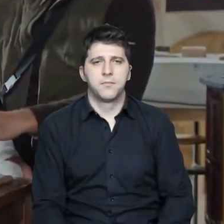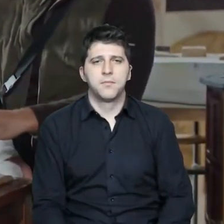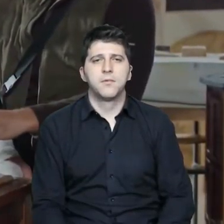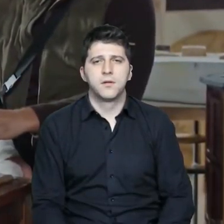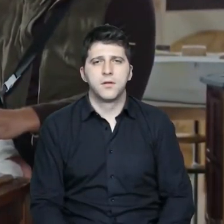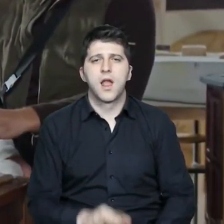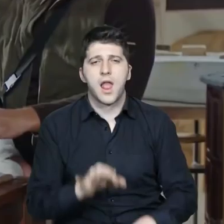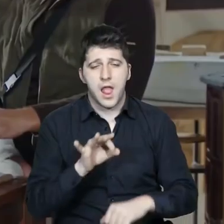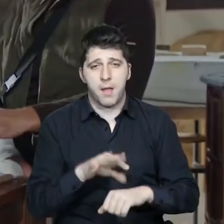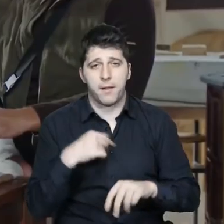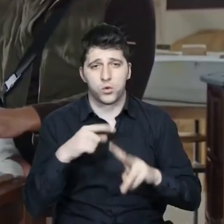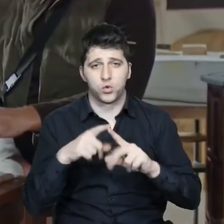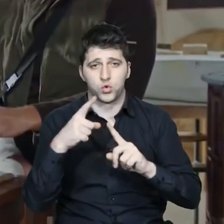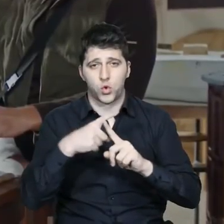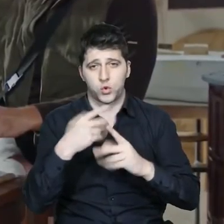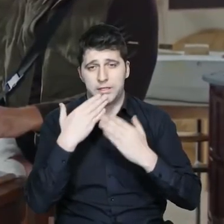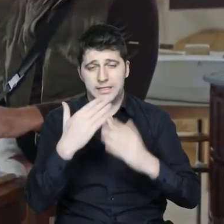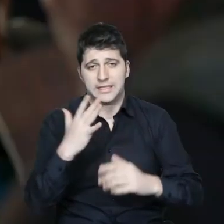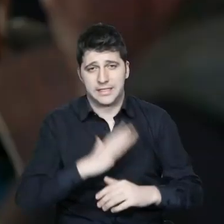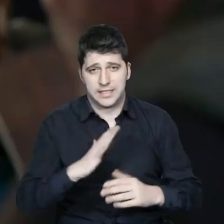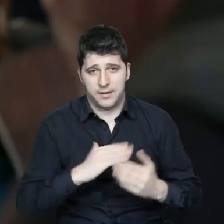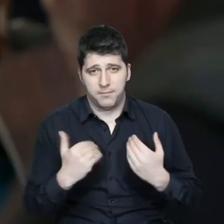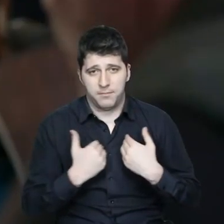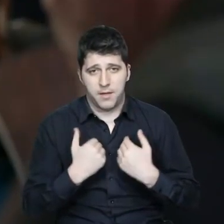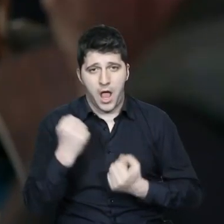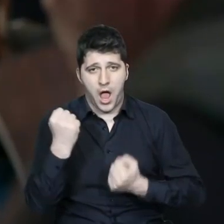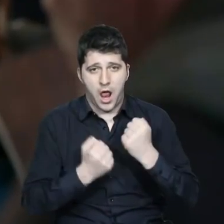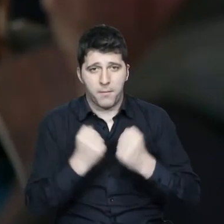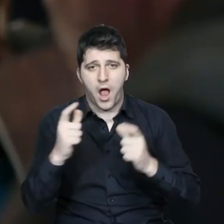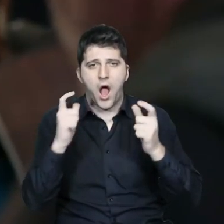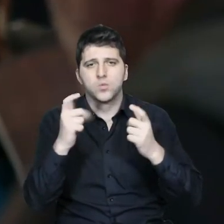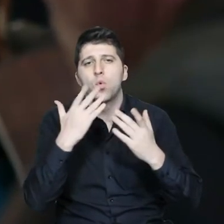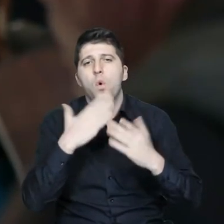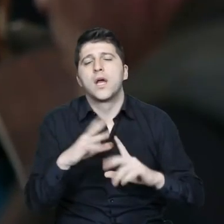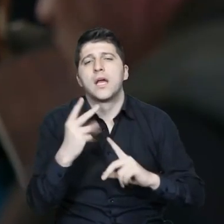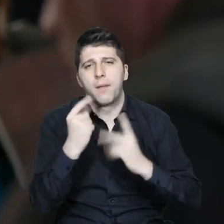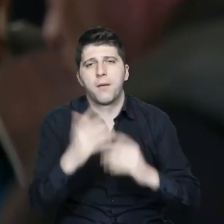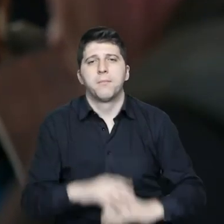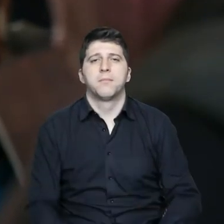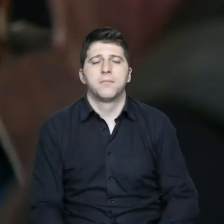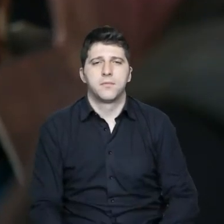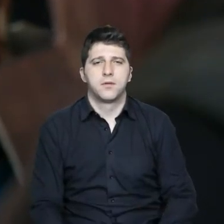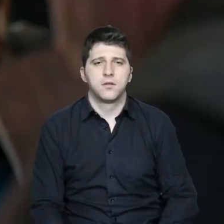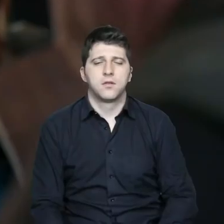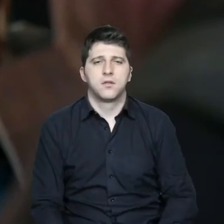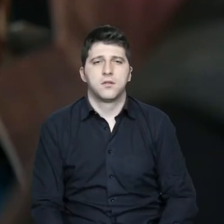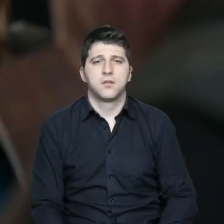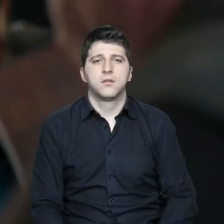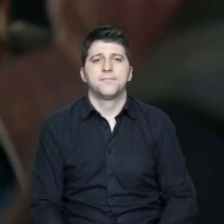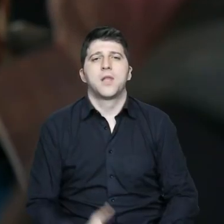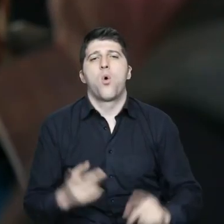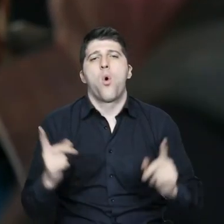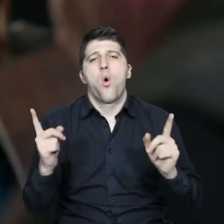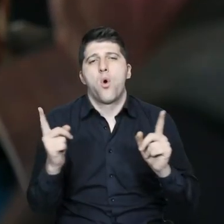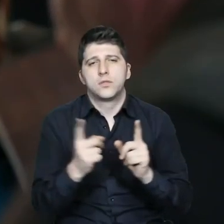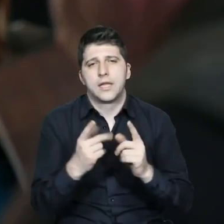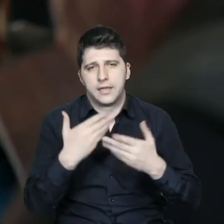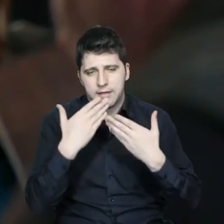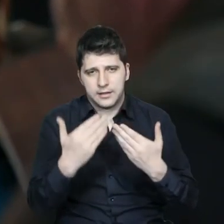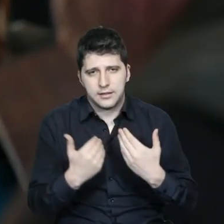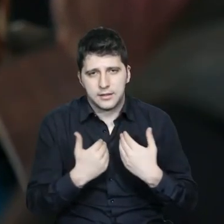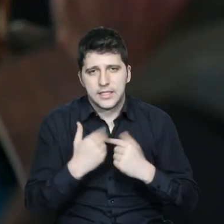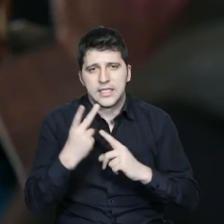şunu dipnot olarak belirtmek isterim ki... ...arabanın kaskosu yokmuş İbrahim. Daha da özet çıkaracak olursak